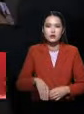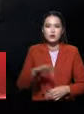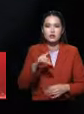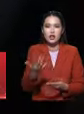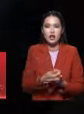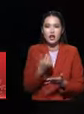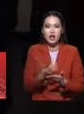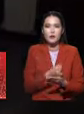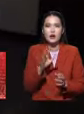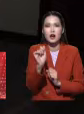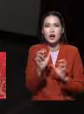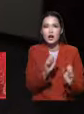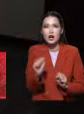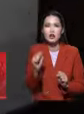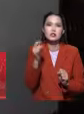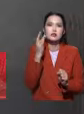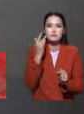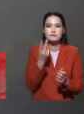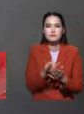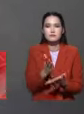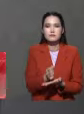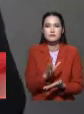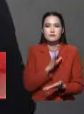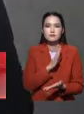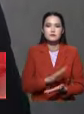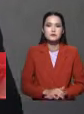еркектерге массаж бен стриптиз ұсынған.